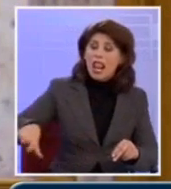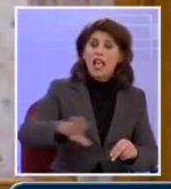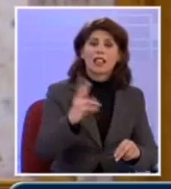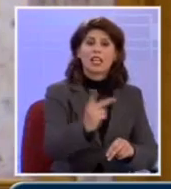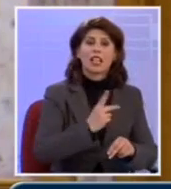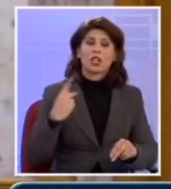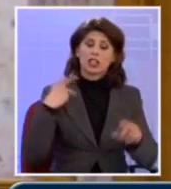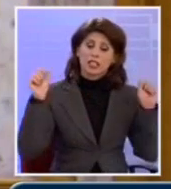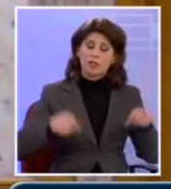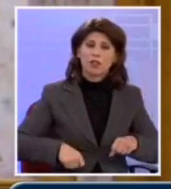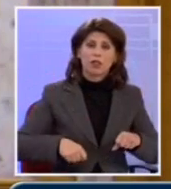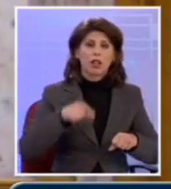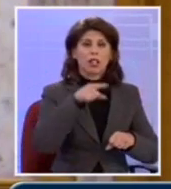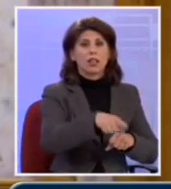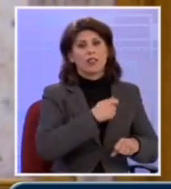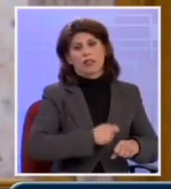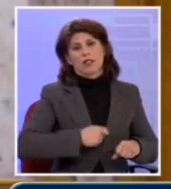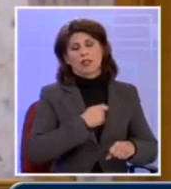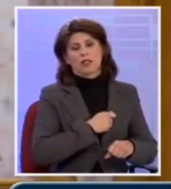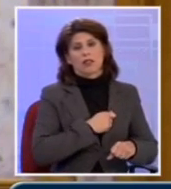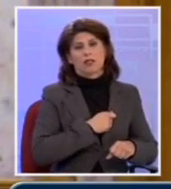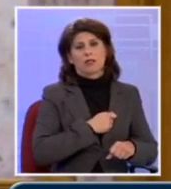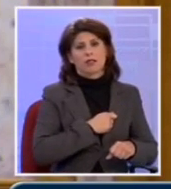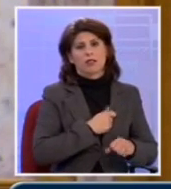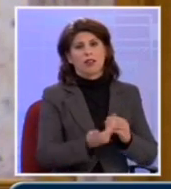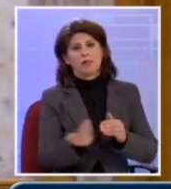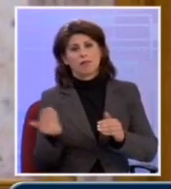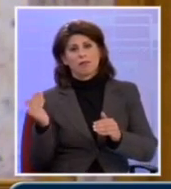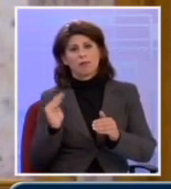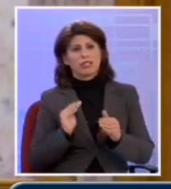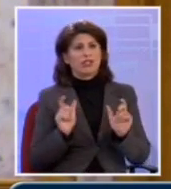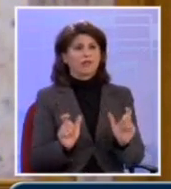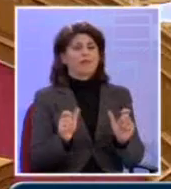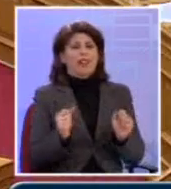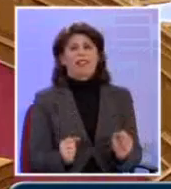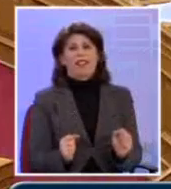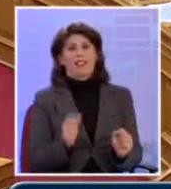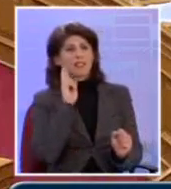συνένεση και εσείς θα μείνετε δυστυχώς σε μάχες οπισθοφυλακών. Λυπάμαι πολύ.